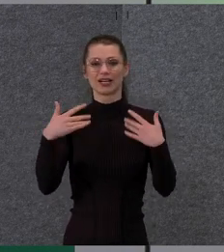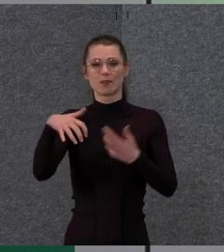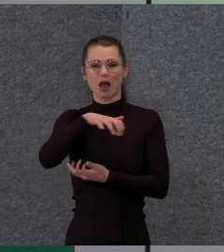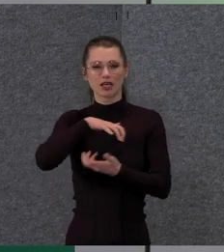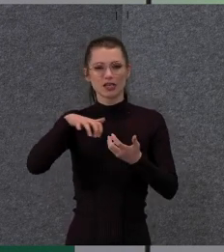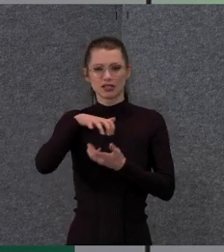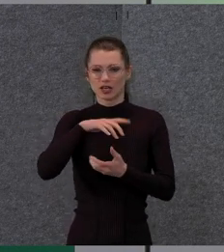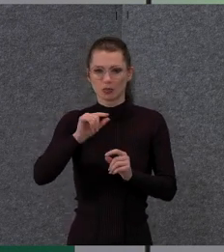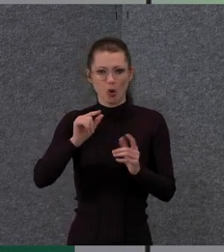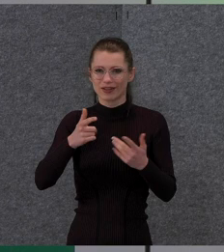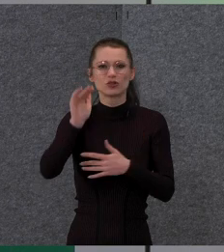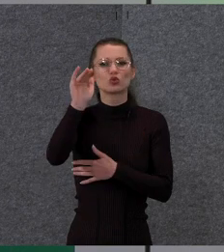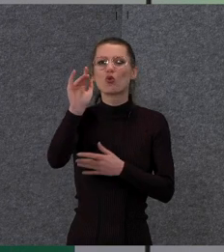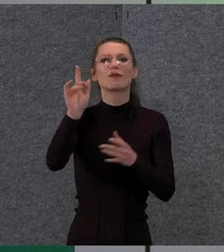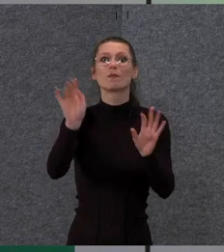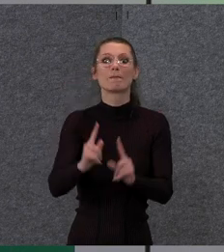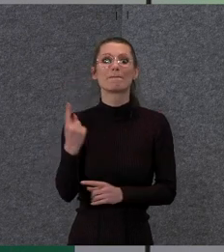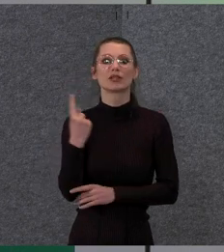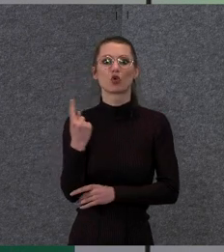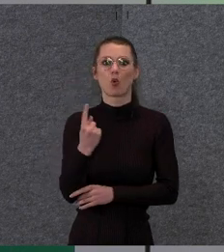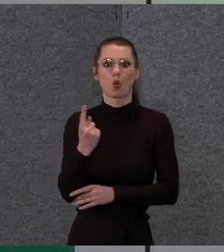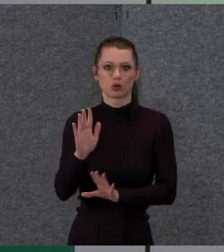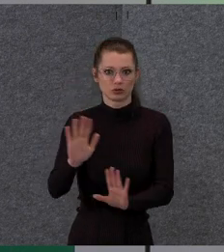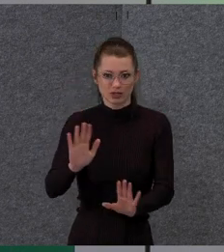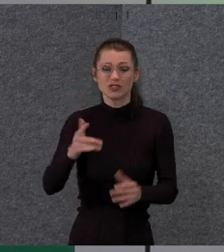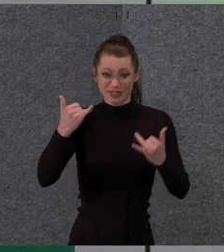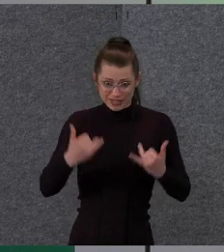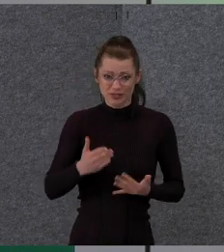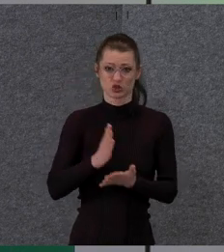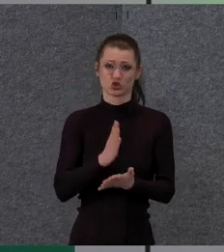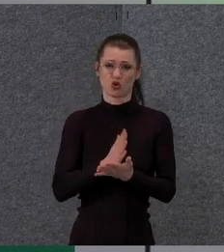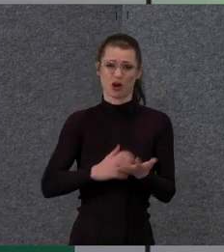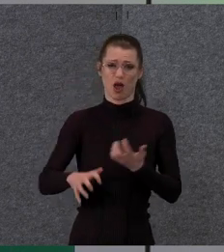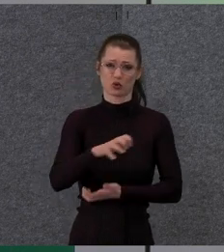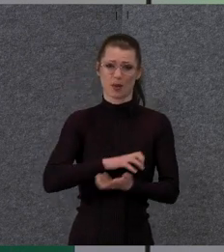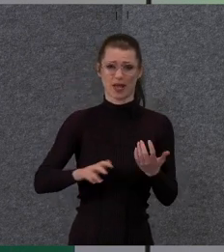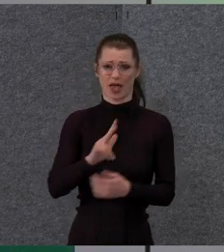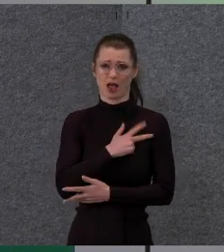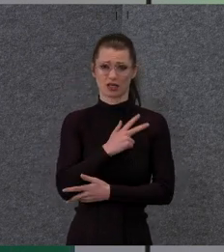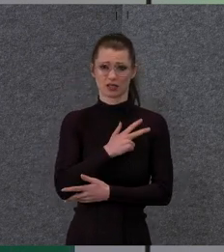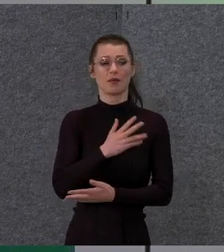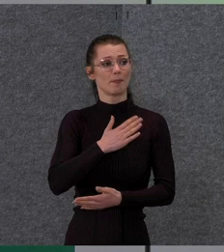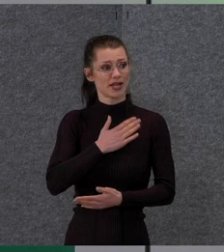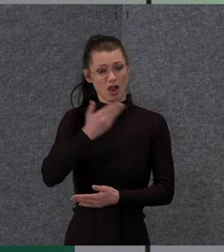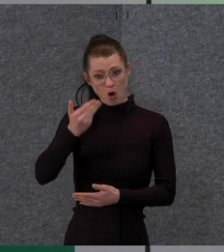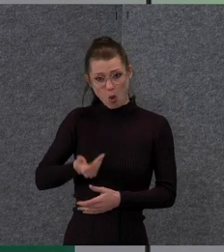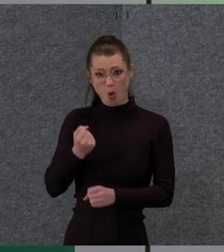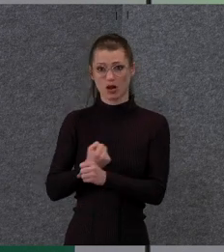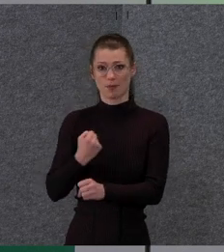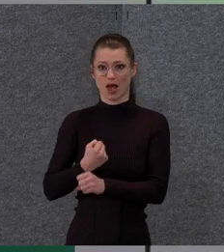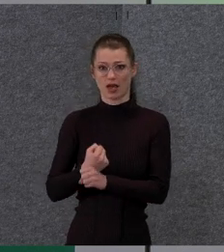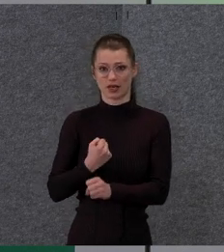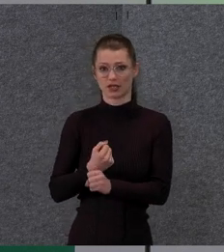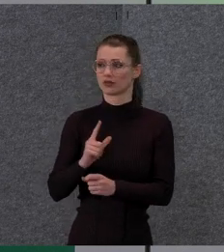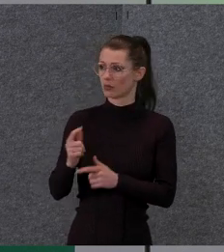ist keine Bedrohung der Zukunft, sie ist jetzt bereits grausame Realität. Mit meiner Lohnarbeit bin ich beständig in